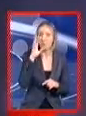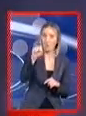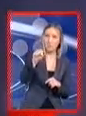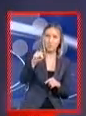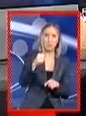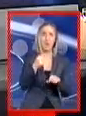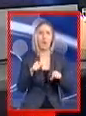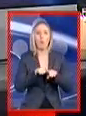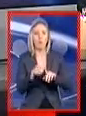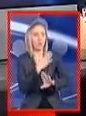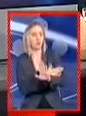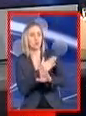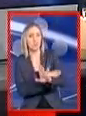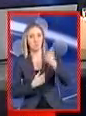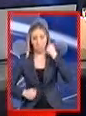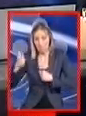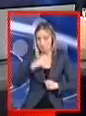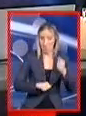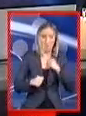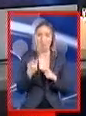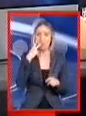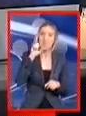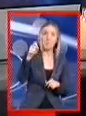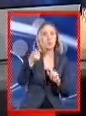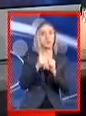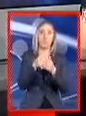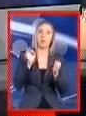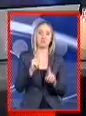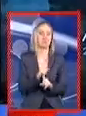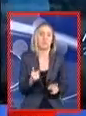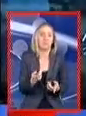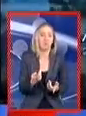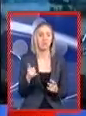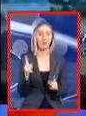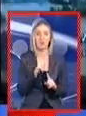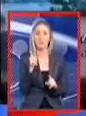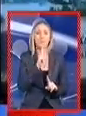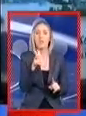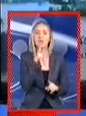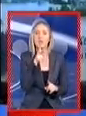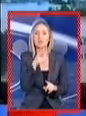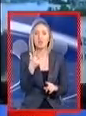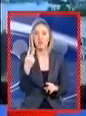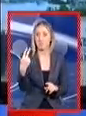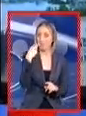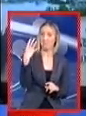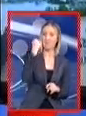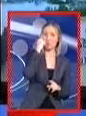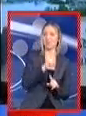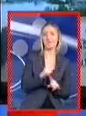gumenim čizmama i kad su obučeni drugačije. Ni ne treba da se prepoznaju. Sportisti ne traže prepoznavanje na taj način, oni